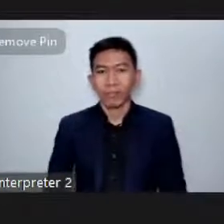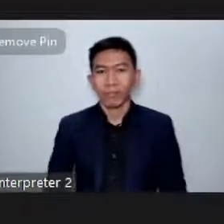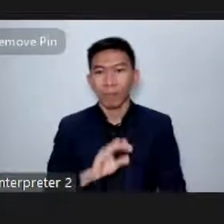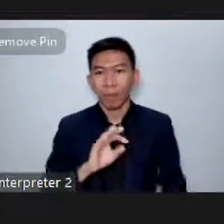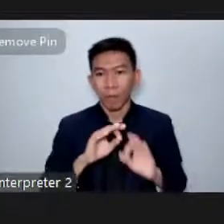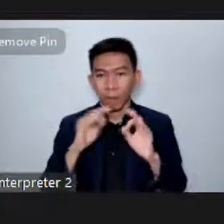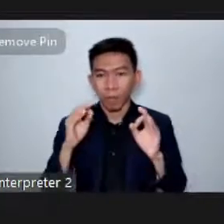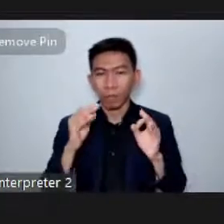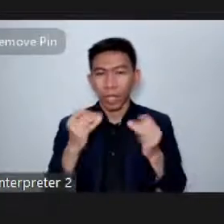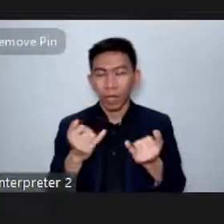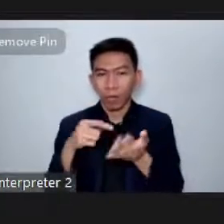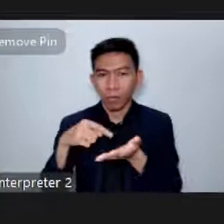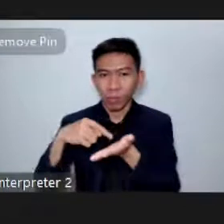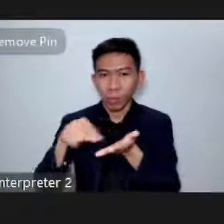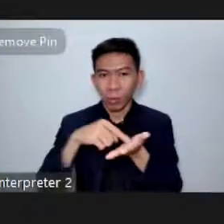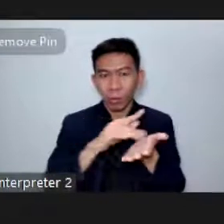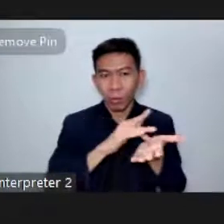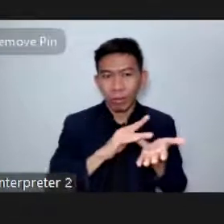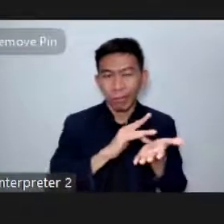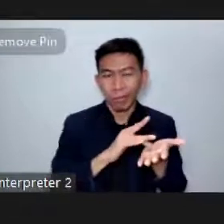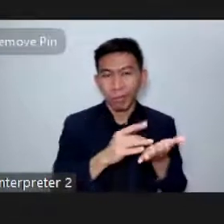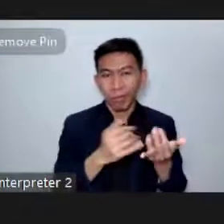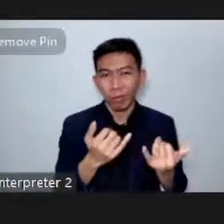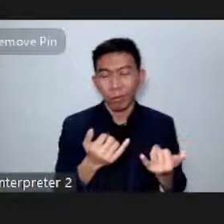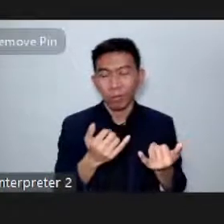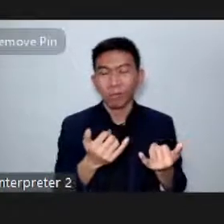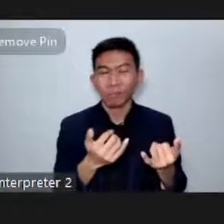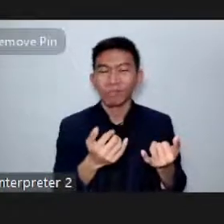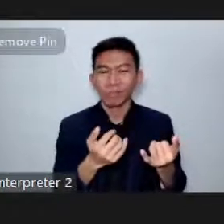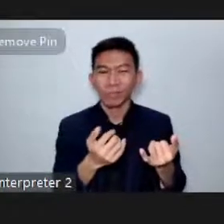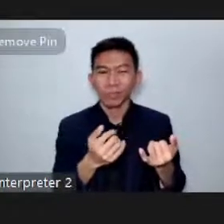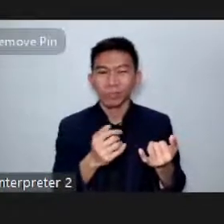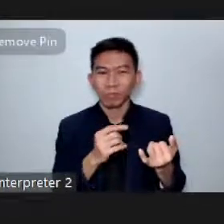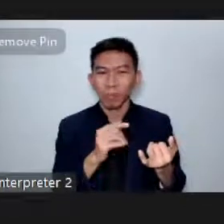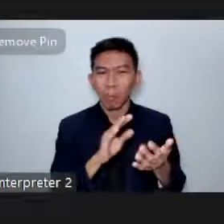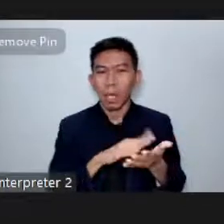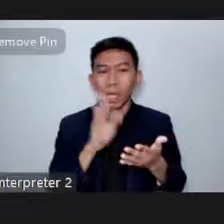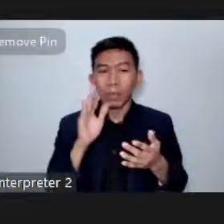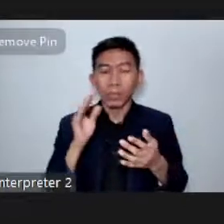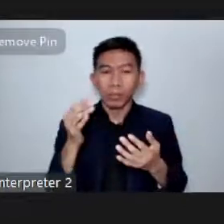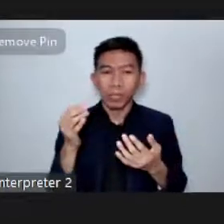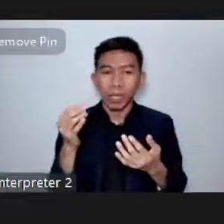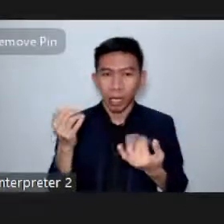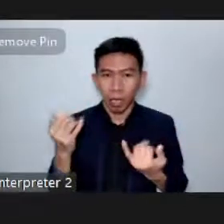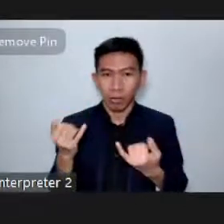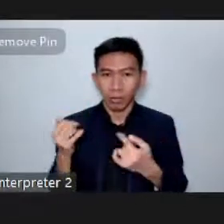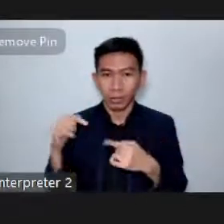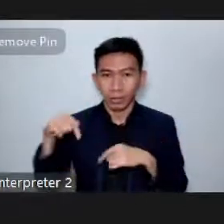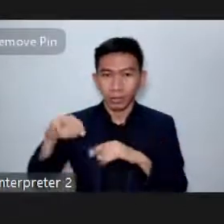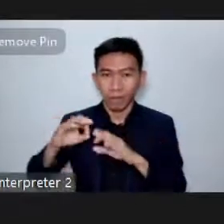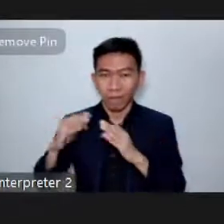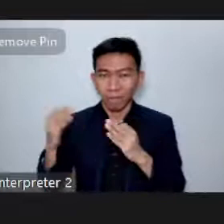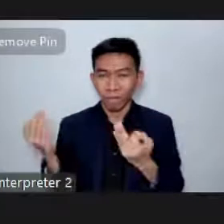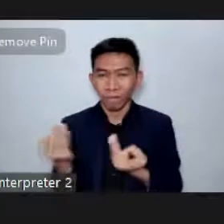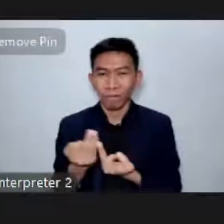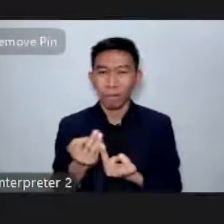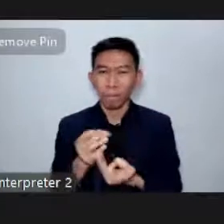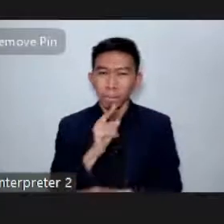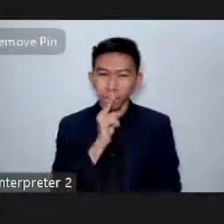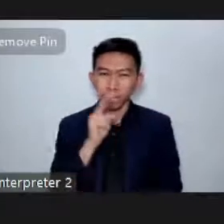pambili niya ng gamot sa ngayon. Kaya kami, kumbaga,